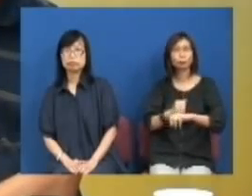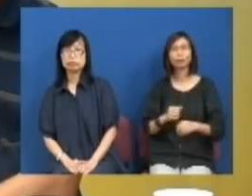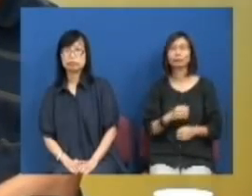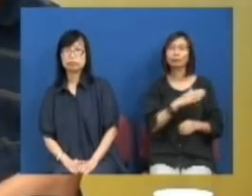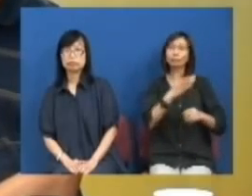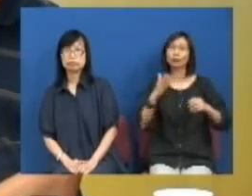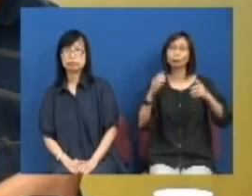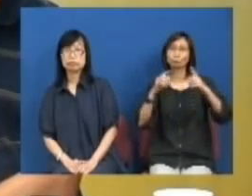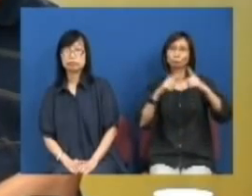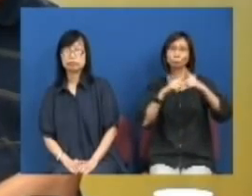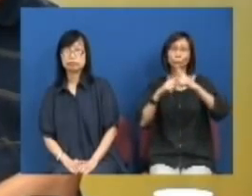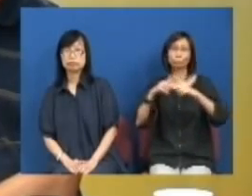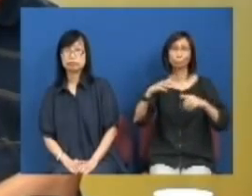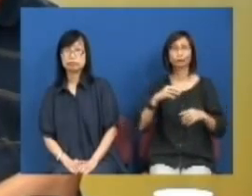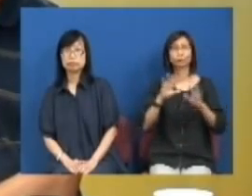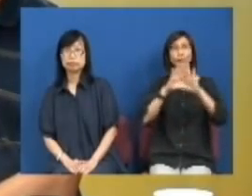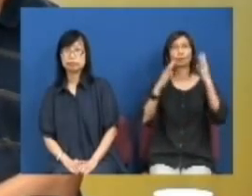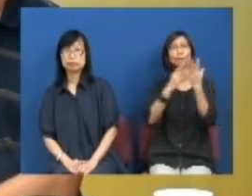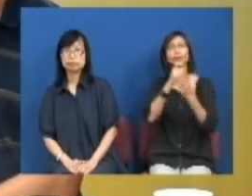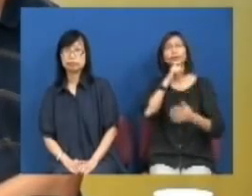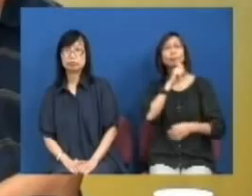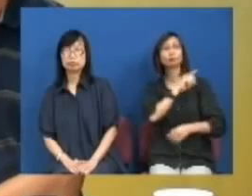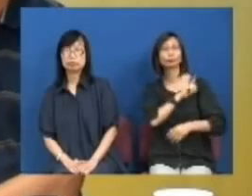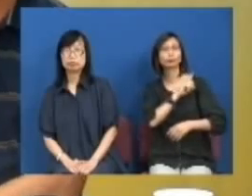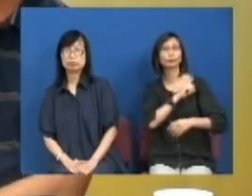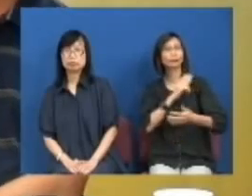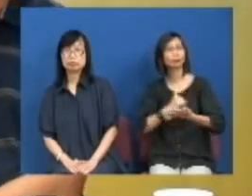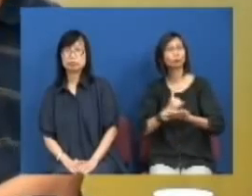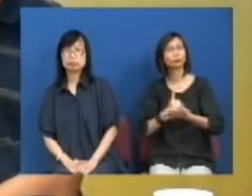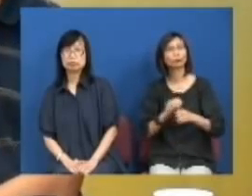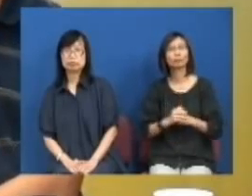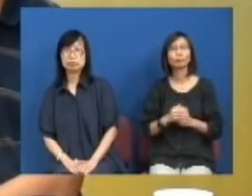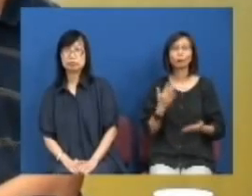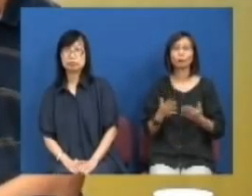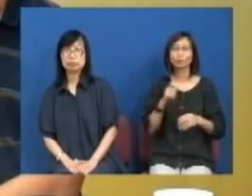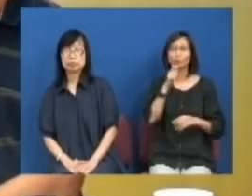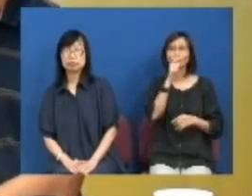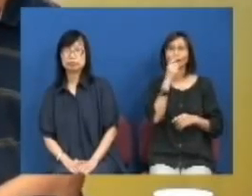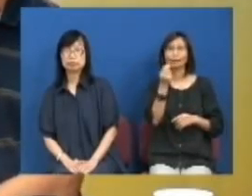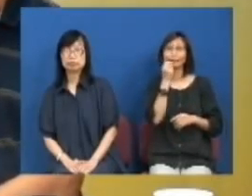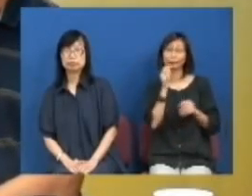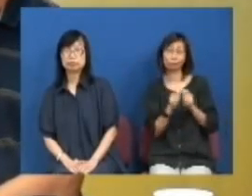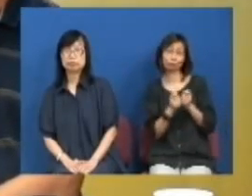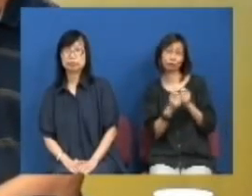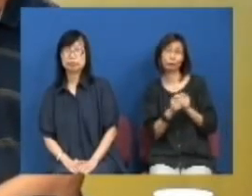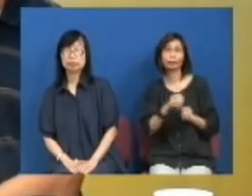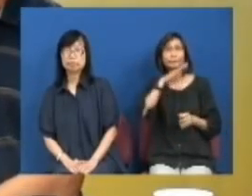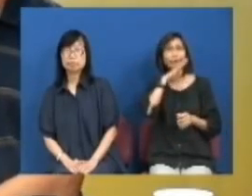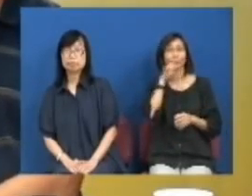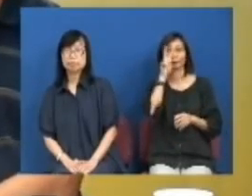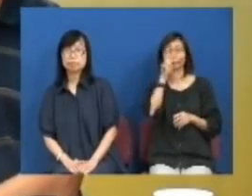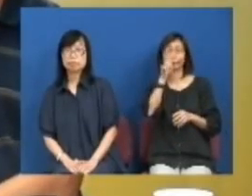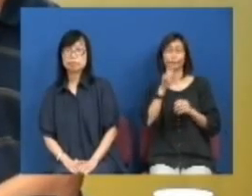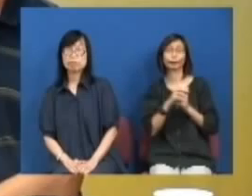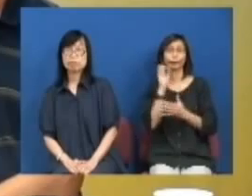位置。但是如果你說好像鉗埋雙手吃住花生等看戲，又或者完全對他們三個人內鬥一無